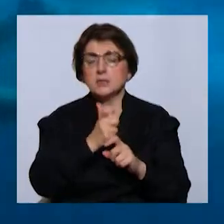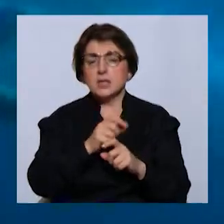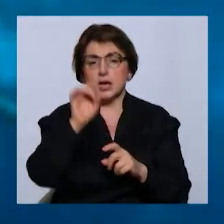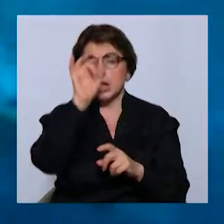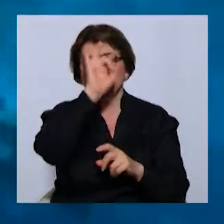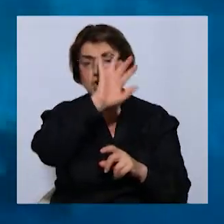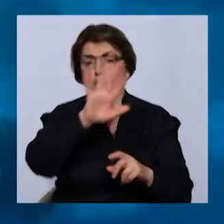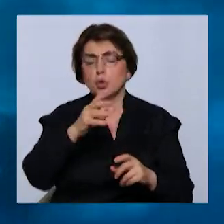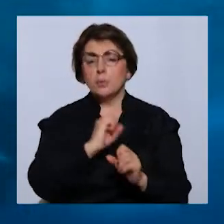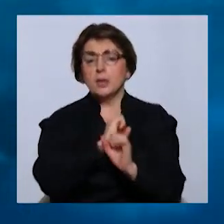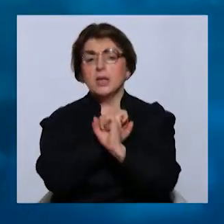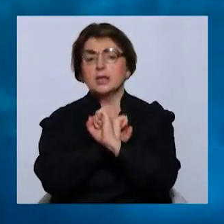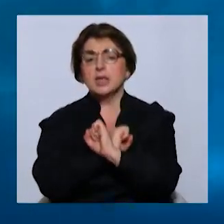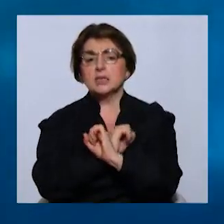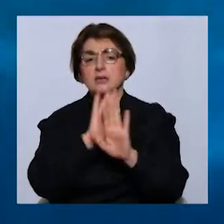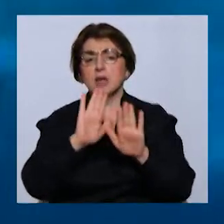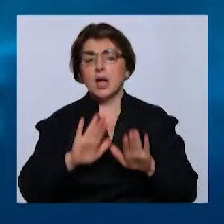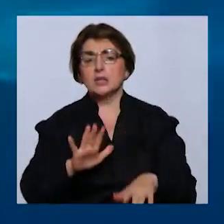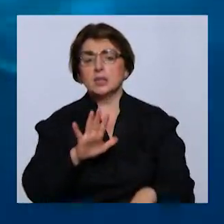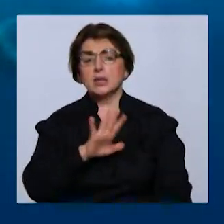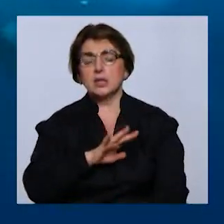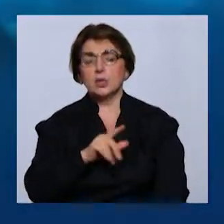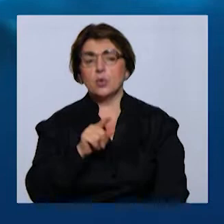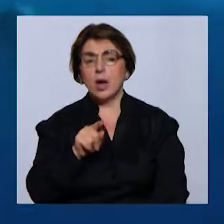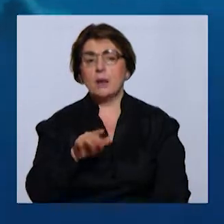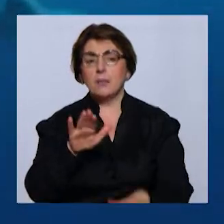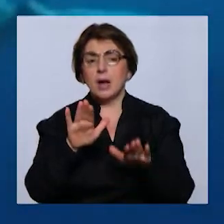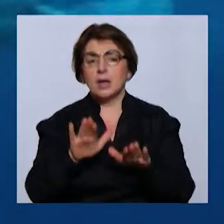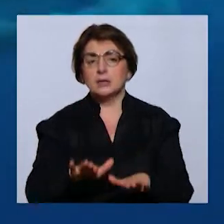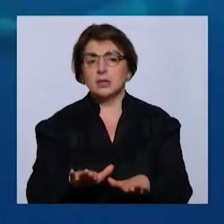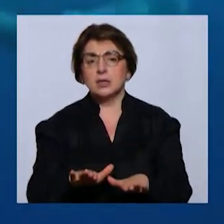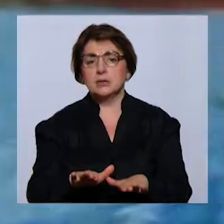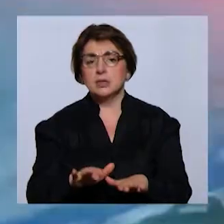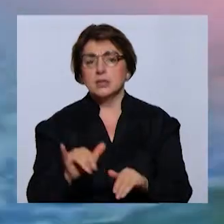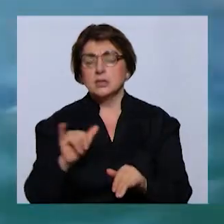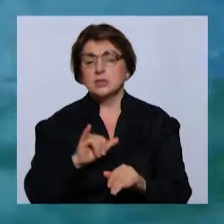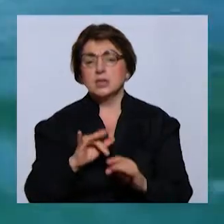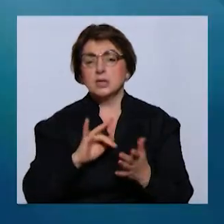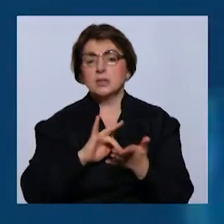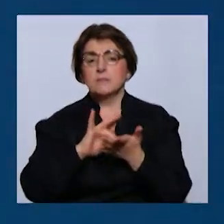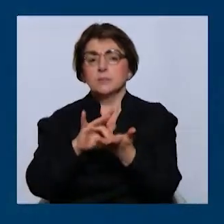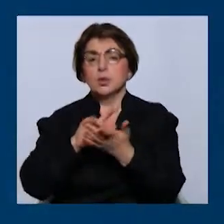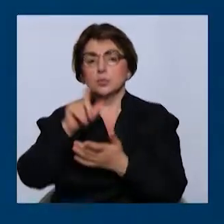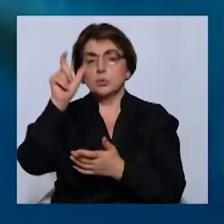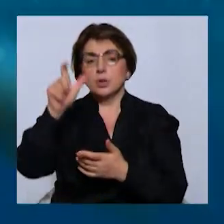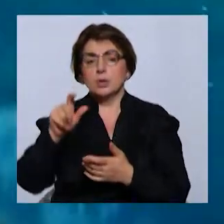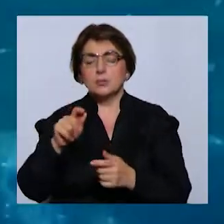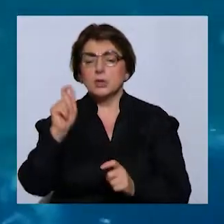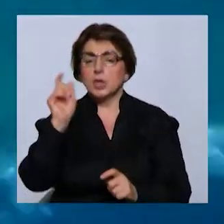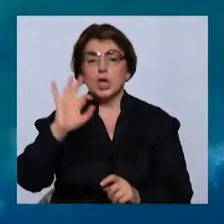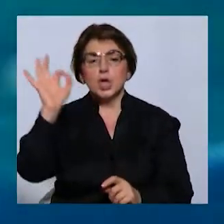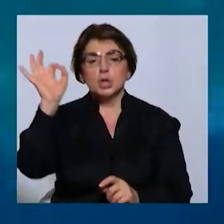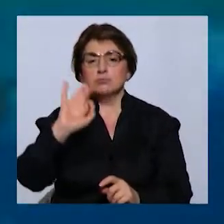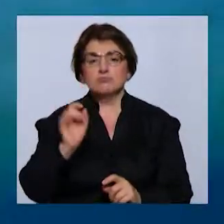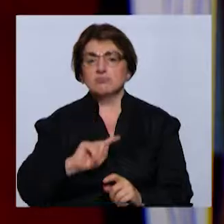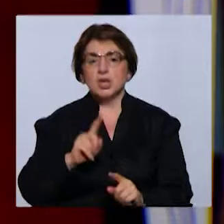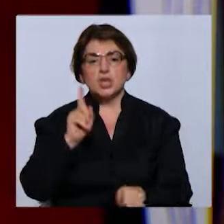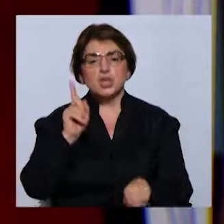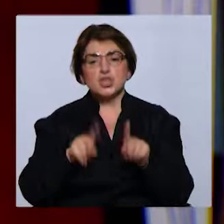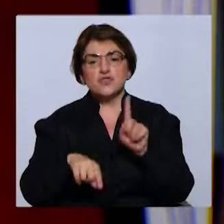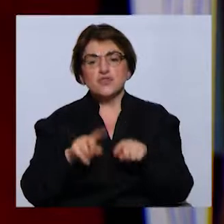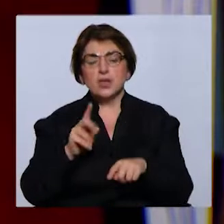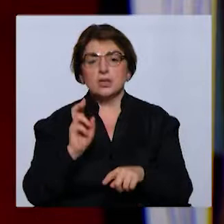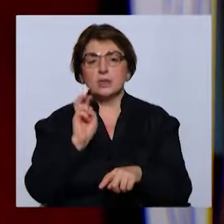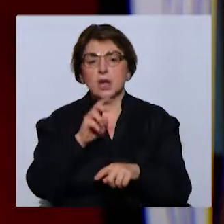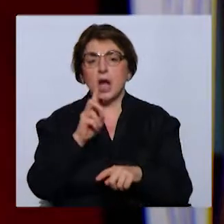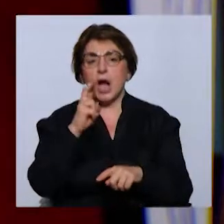ცნობილი დასასვენებელი ადგილი იყო, აი ამ ადგილზე, სადაც ტურისტის ფეხი იშვიათად ხვდება, ამ ადგილზეც კი